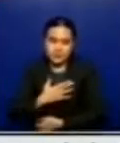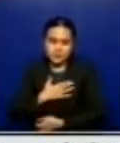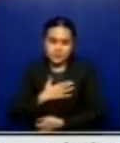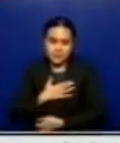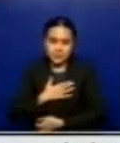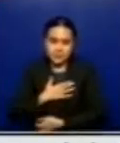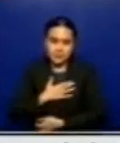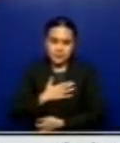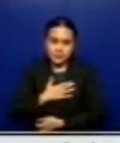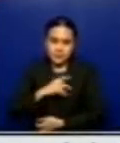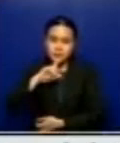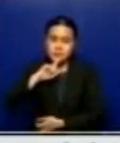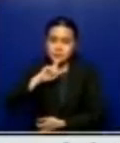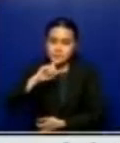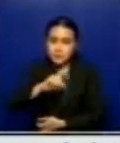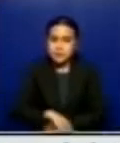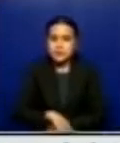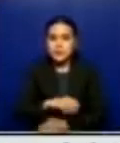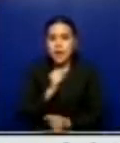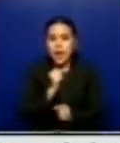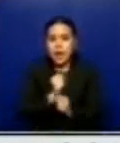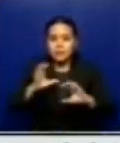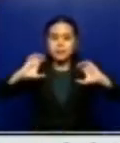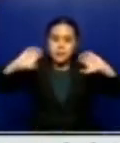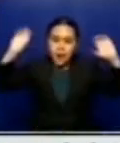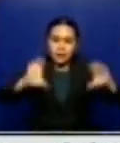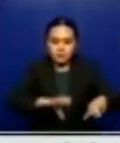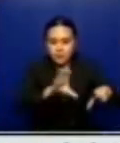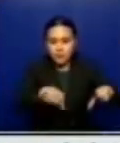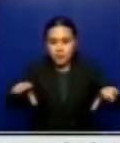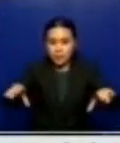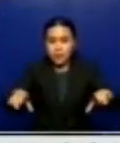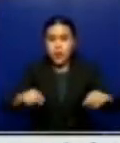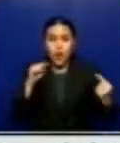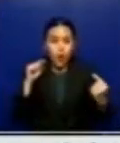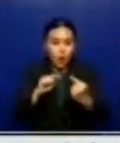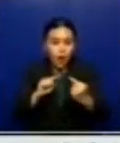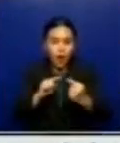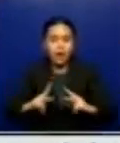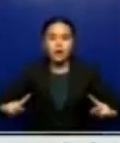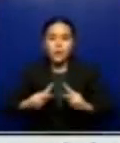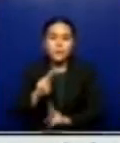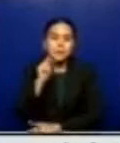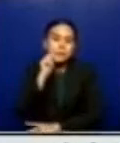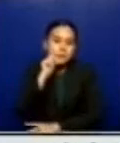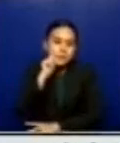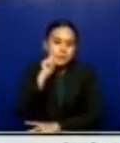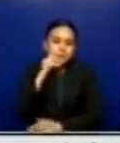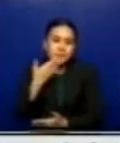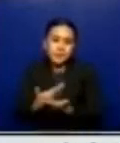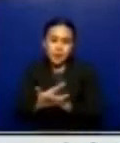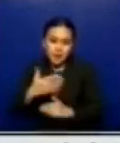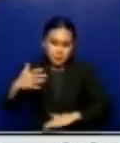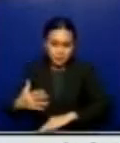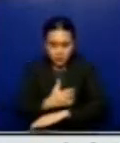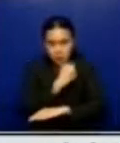เมื่อหน่วยงานของรัฐอย่างกรมชลประทานรับงานรับเหมาจากกรม